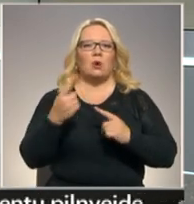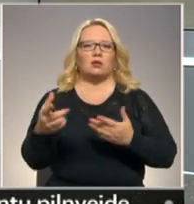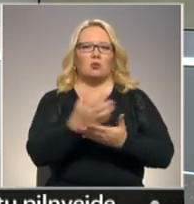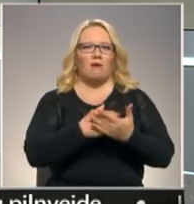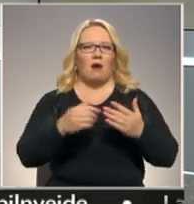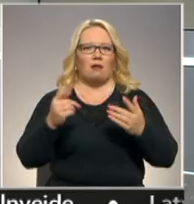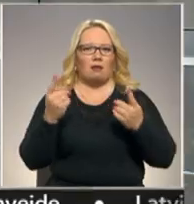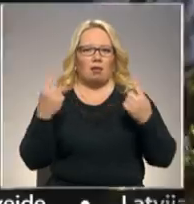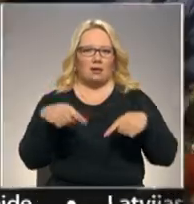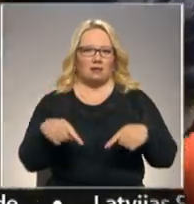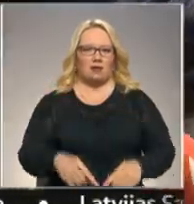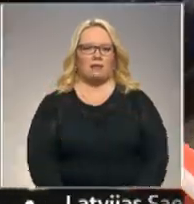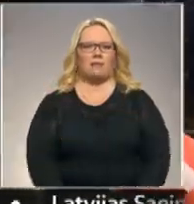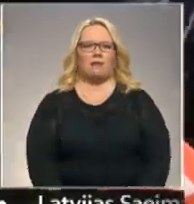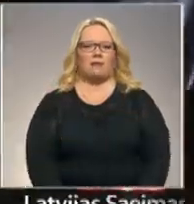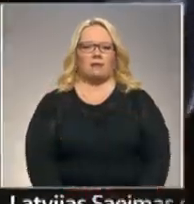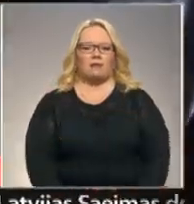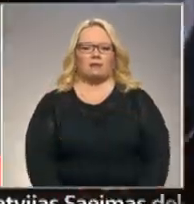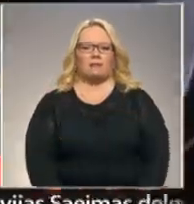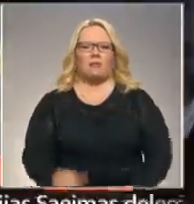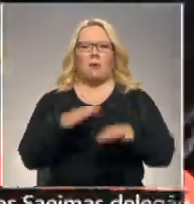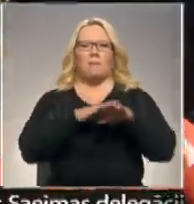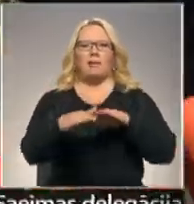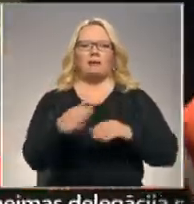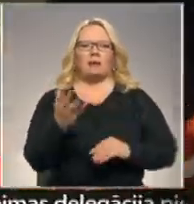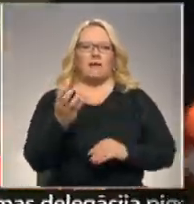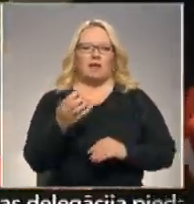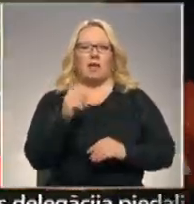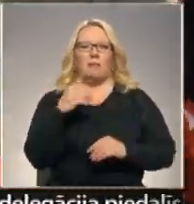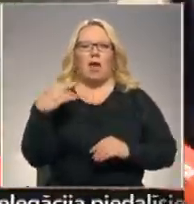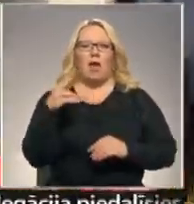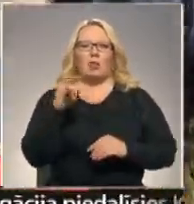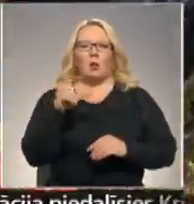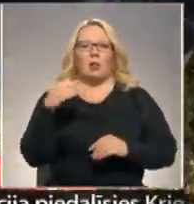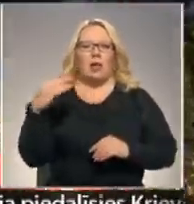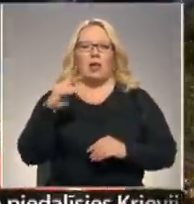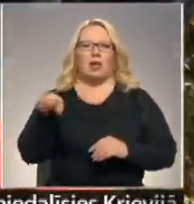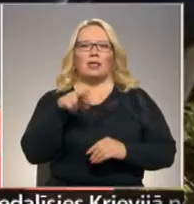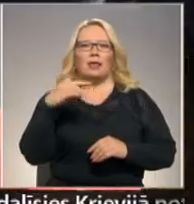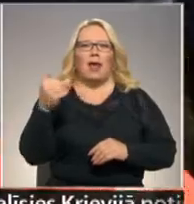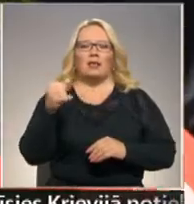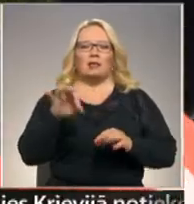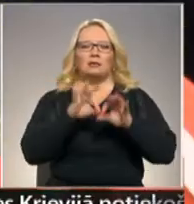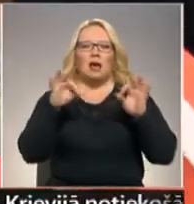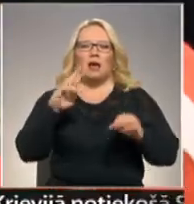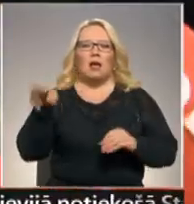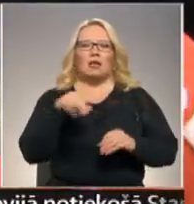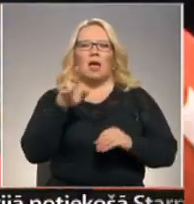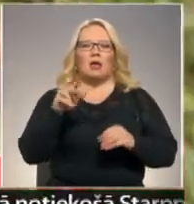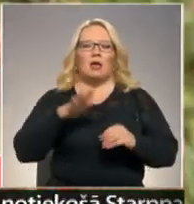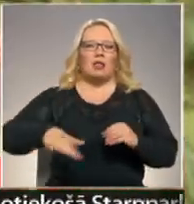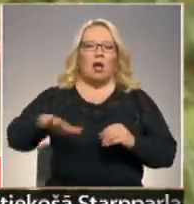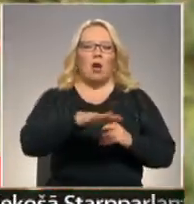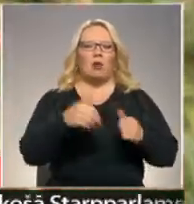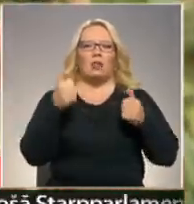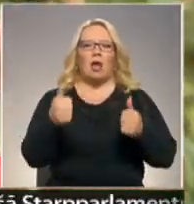Kīnce. Pilns ar avenēm jāiet. Pēnkulē aiz purva dreģeļu mājām sākas Daiņa Rutenberga lauki. Laba